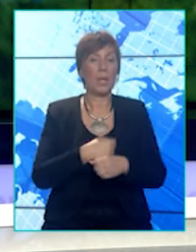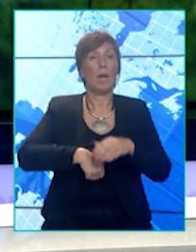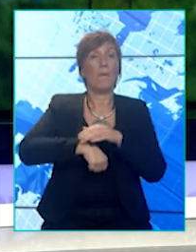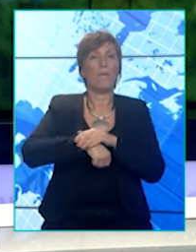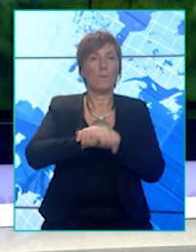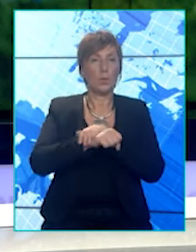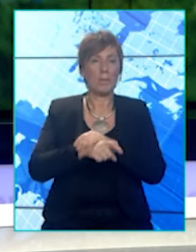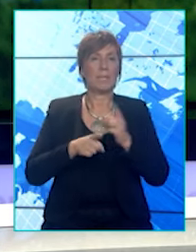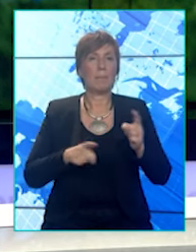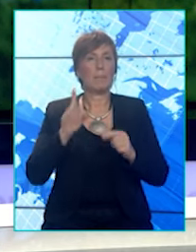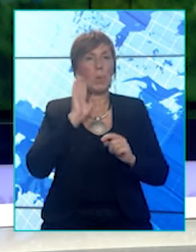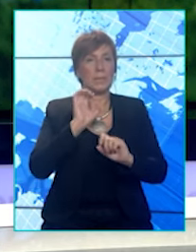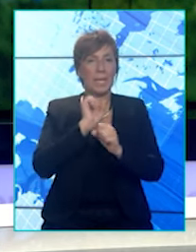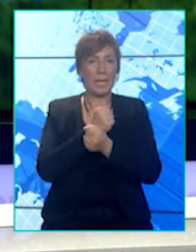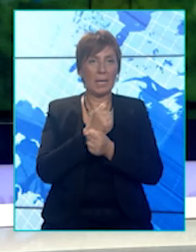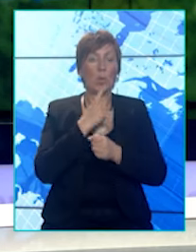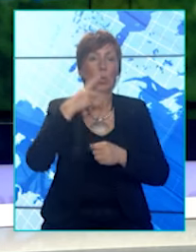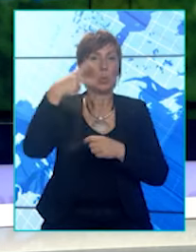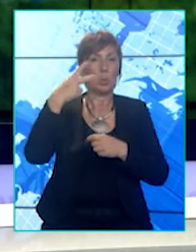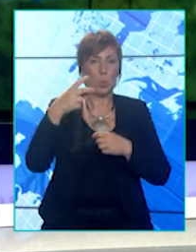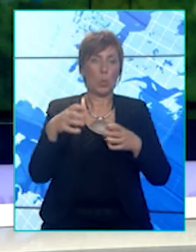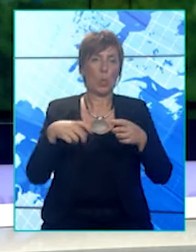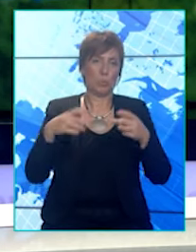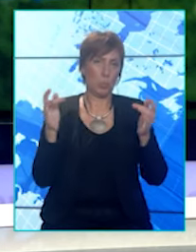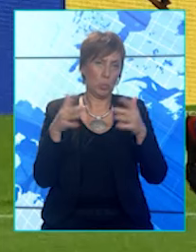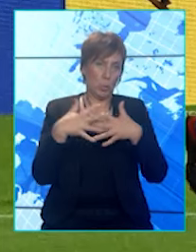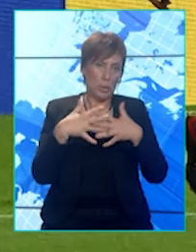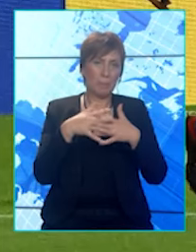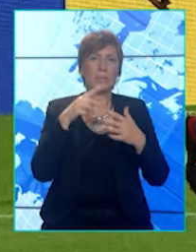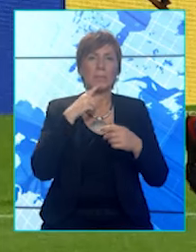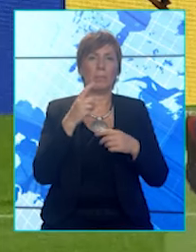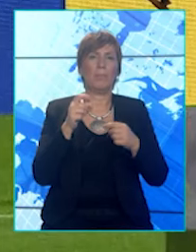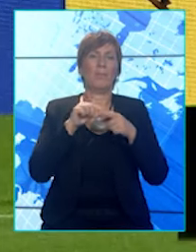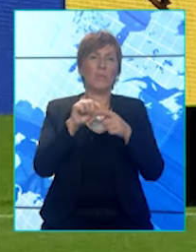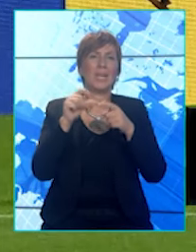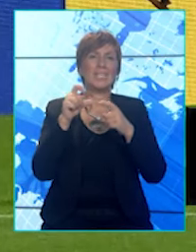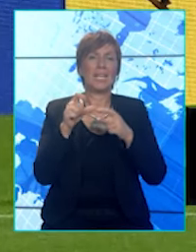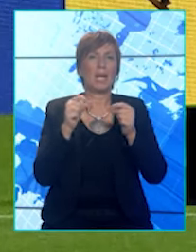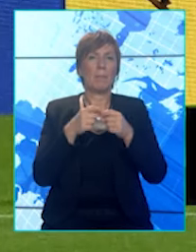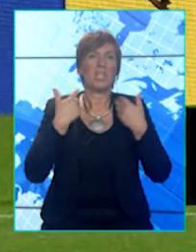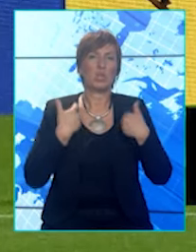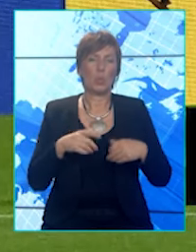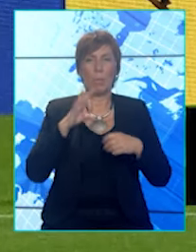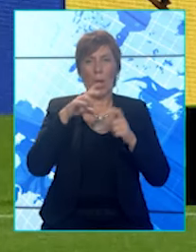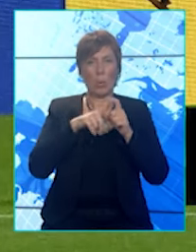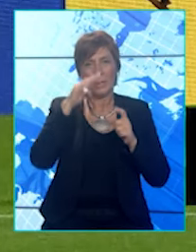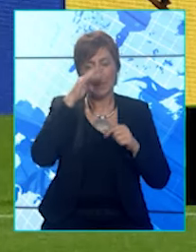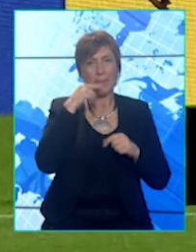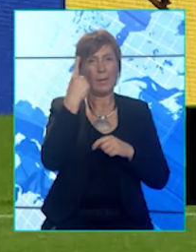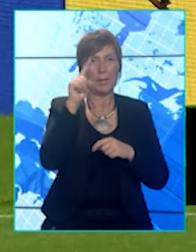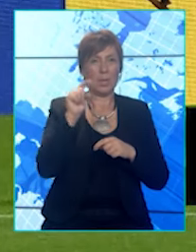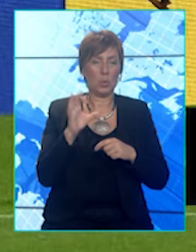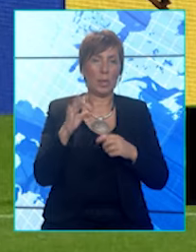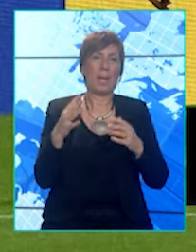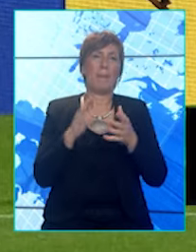Fudbalska reprezentacija Bosne i Hercegovine je u drugoj utakmici pod selektorskom palicom Sergeja Barbareza izgubila od Italije